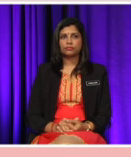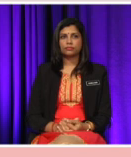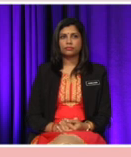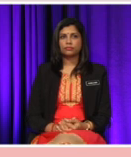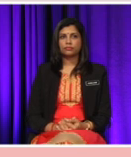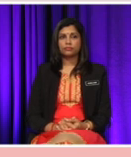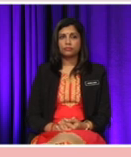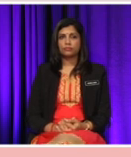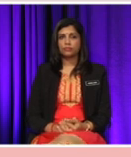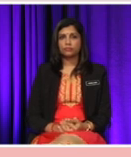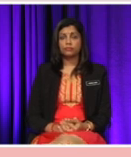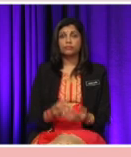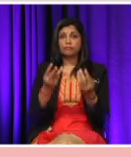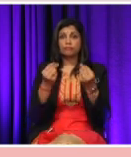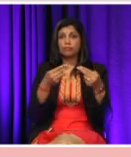gas